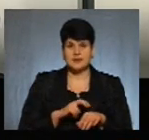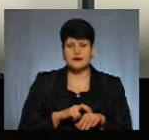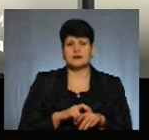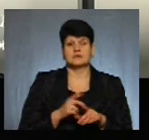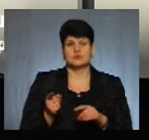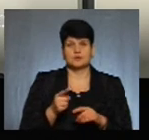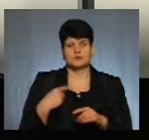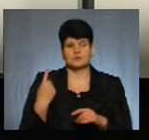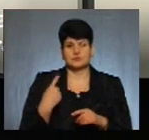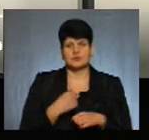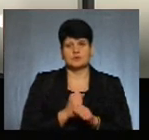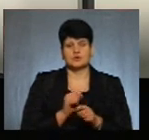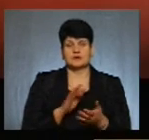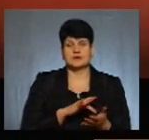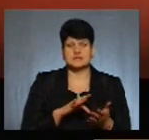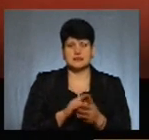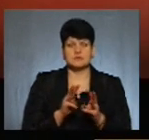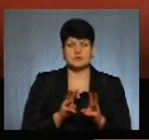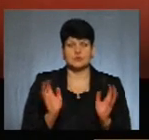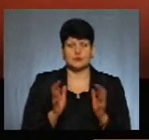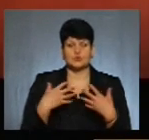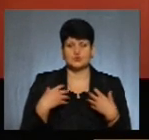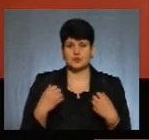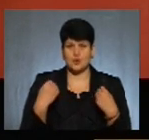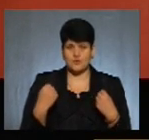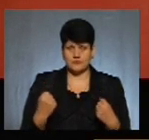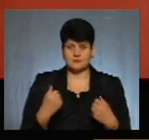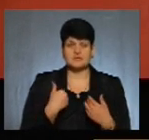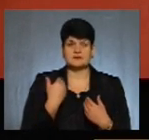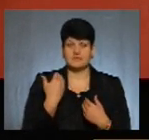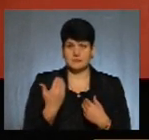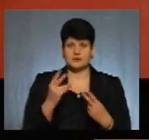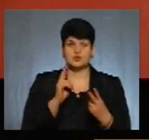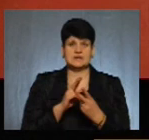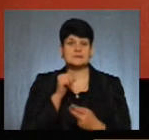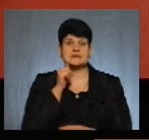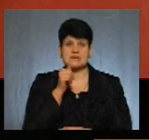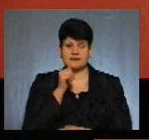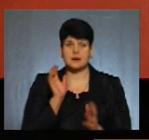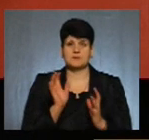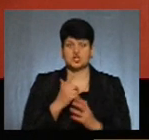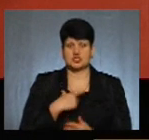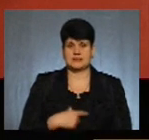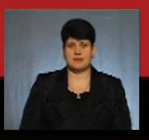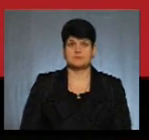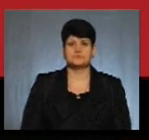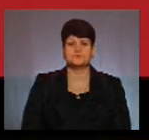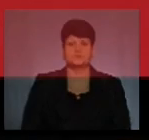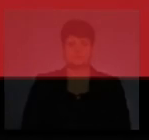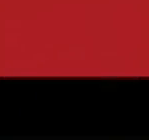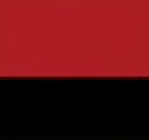установи Тернопільський обласний лабораторний центр Міністерства охорони здоров'я. Ми з вами зустрінемося завтра. Бережіть себе!